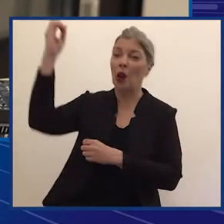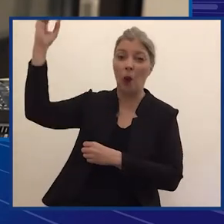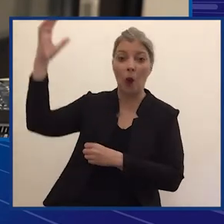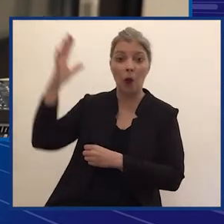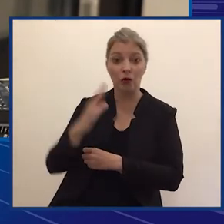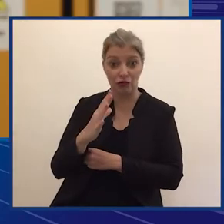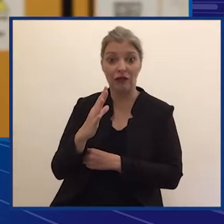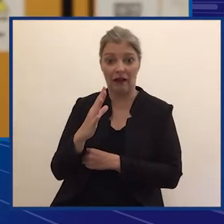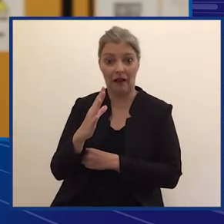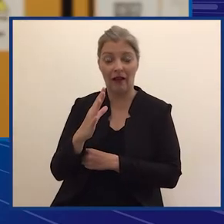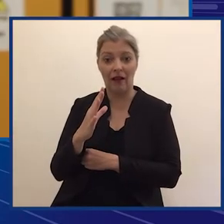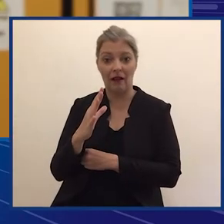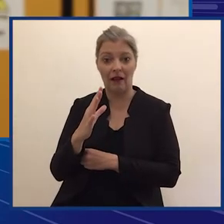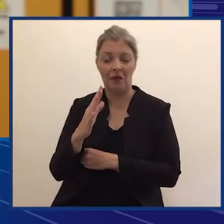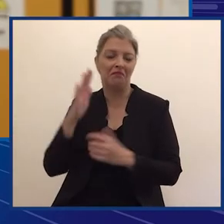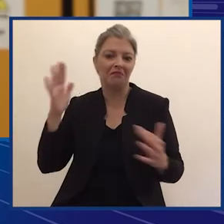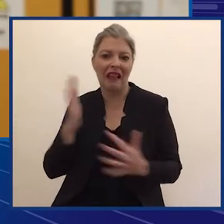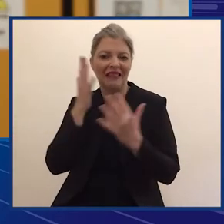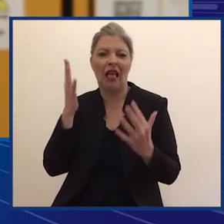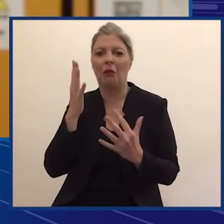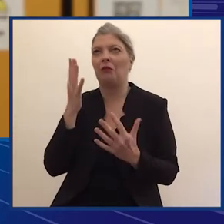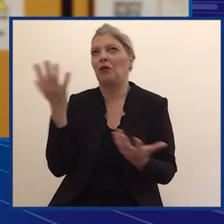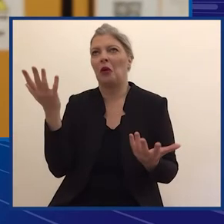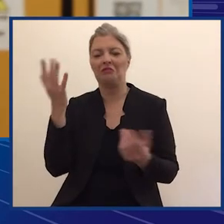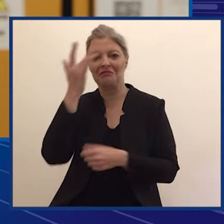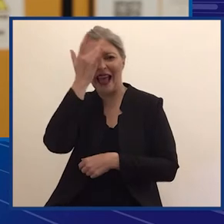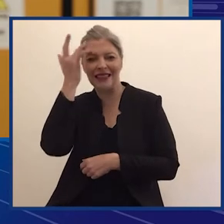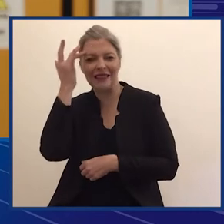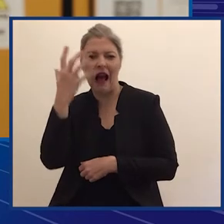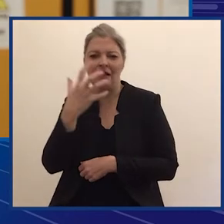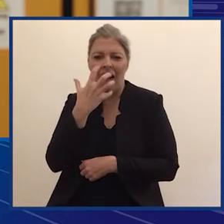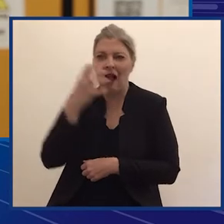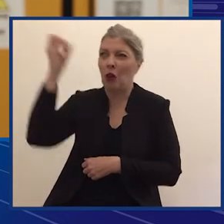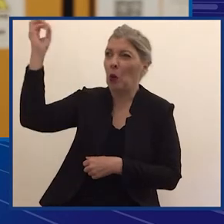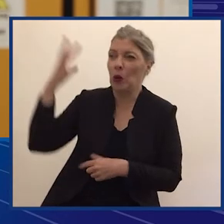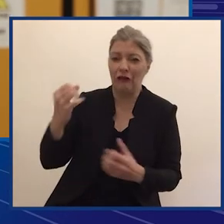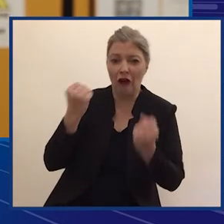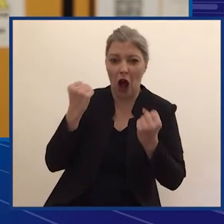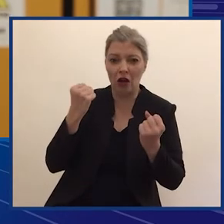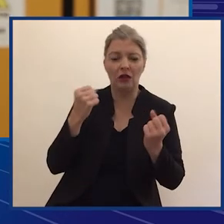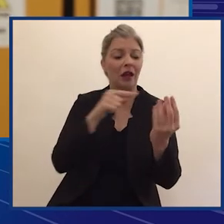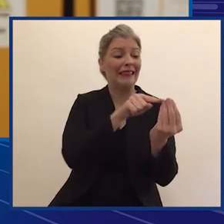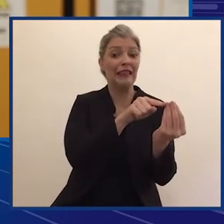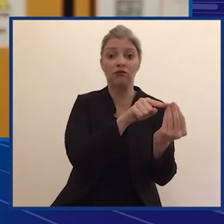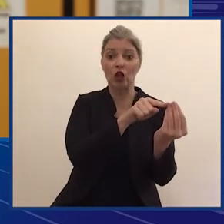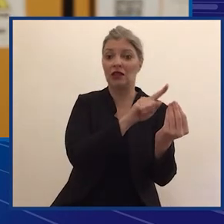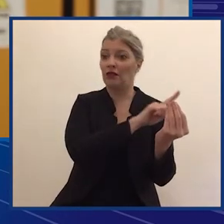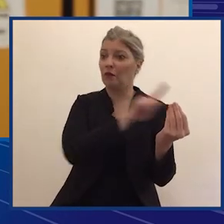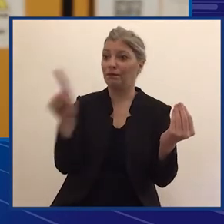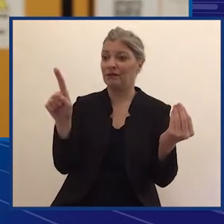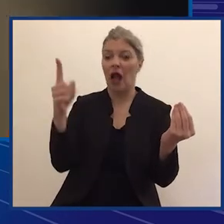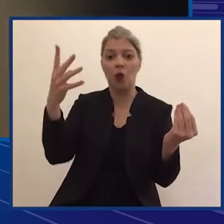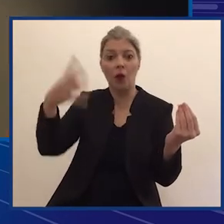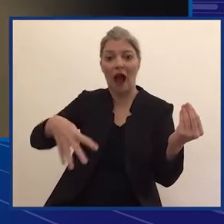passa dalle finestre stesse. Quindi mettiamoci nel caso di estate, il caldo, la luce provoca calore, se